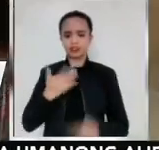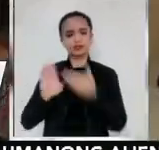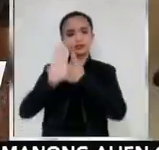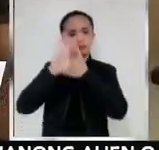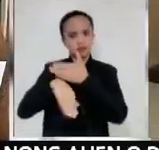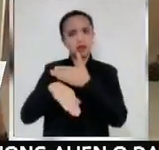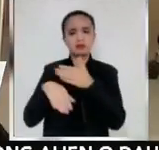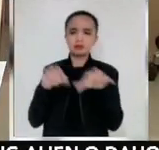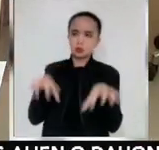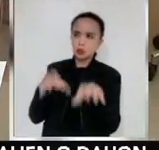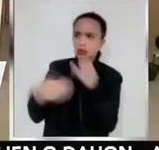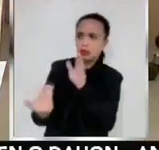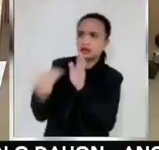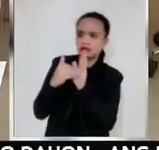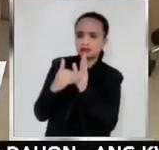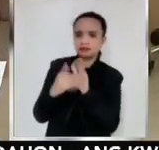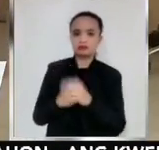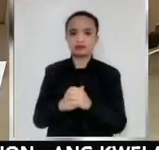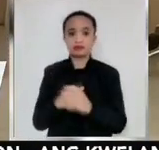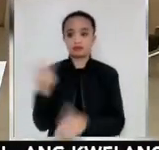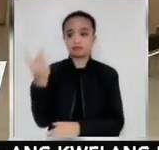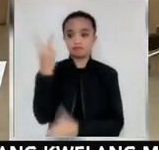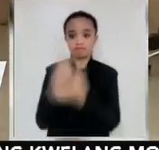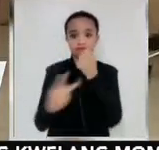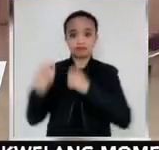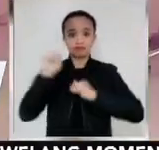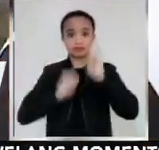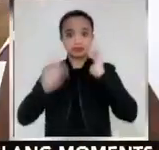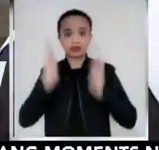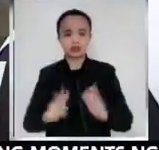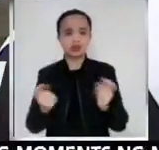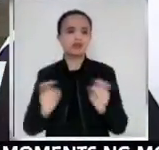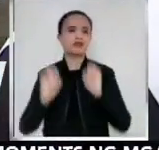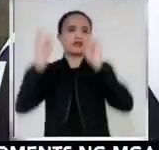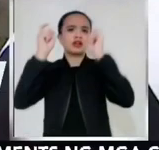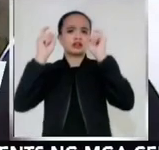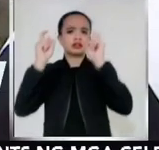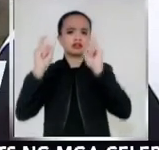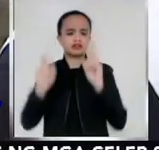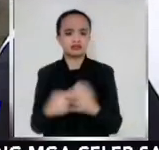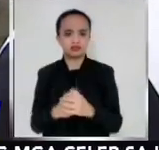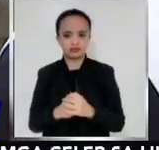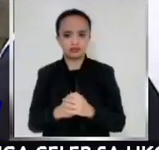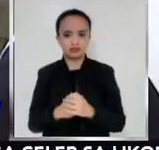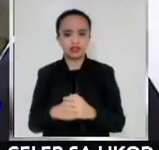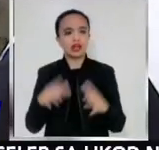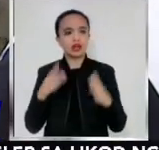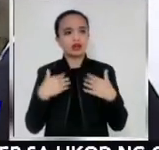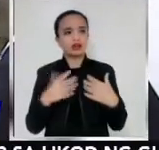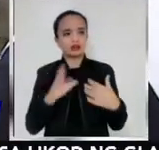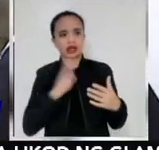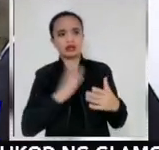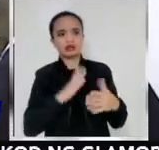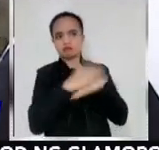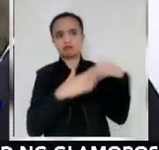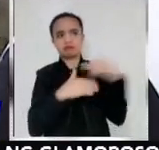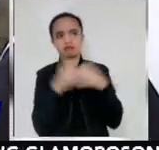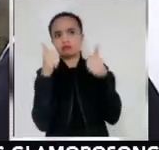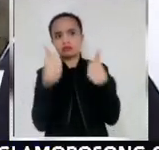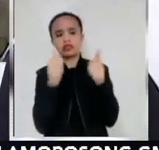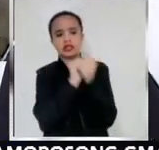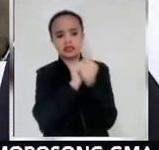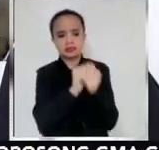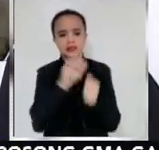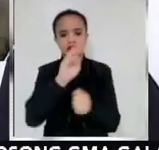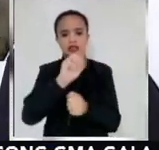again. Ang dalawang stars, instant click daw sa set. Sobrang gaan lang na kasama ni Mateo, he's very nice, down to